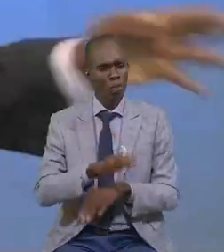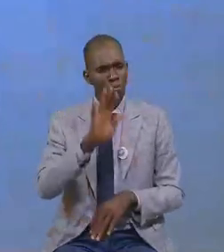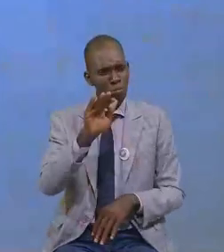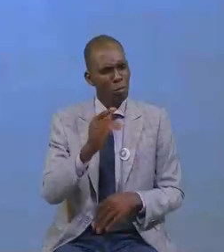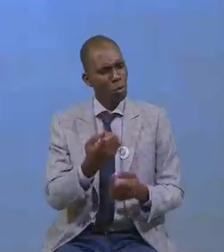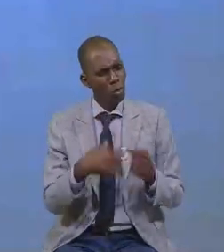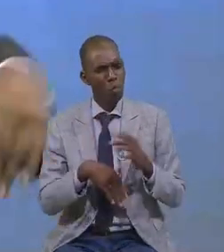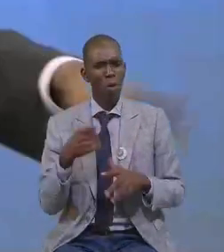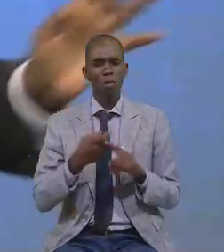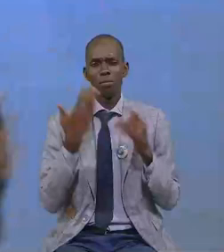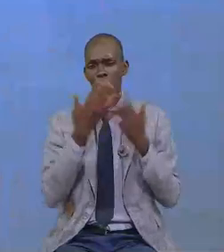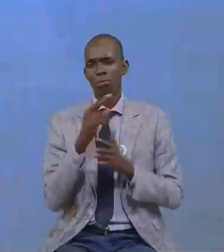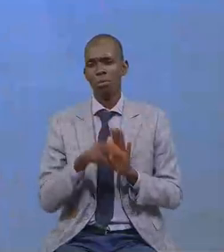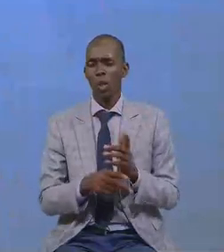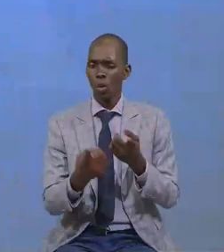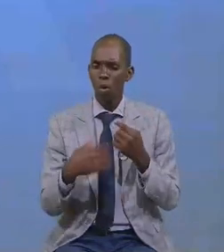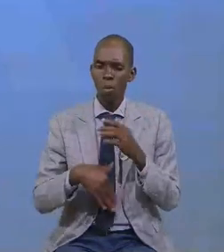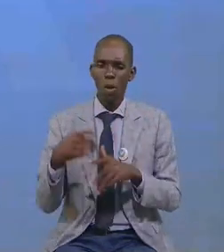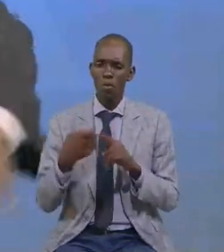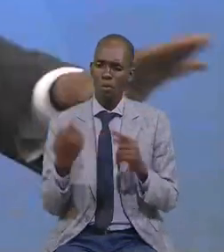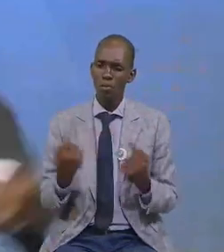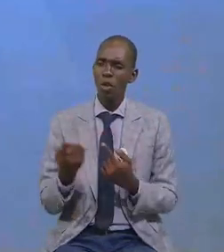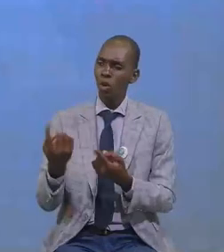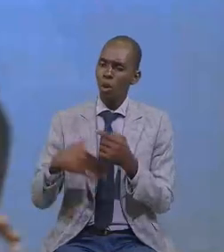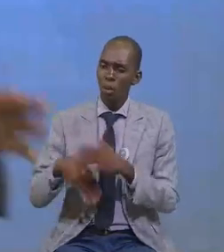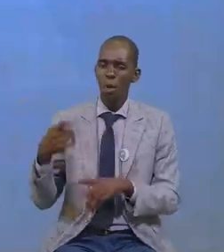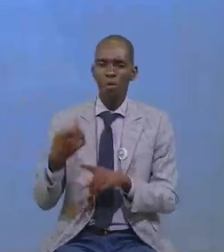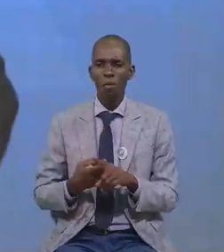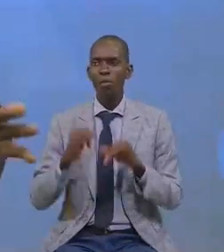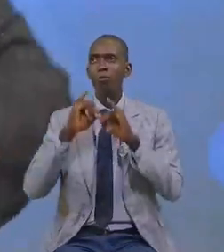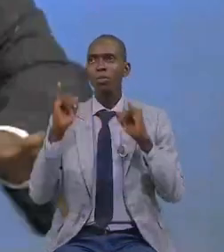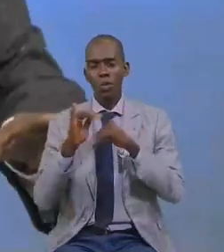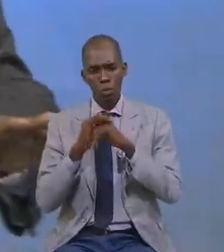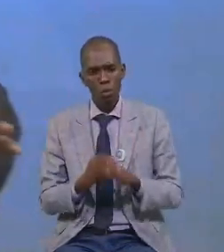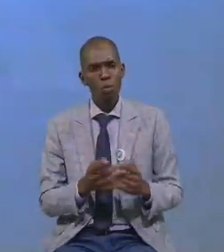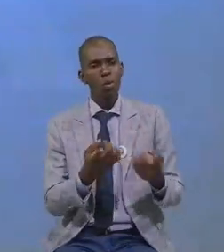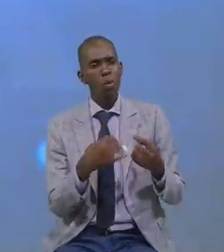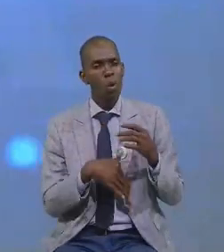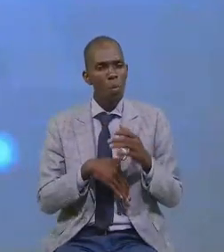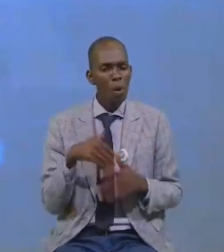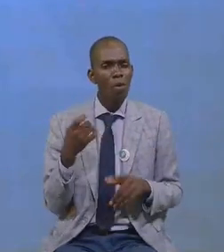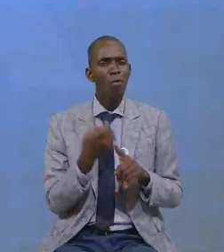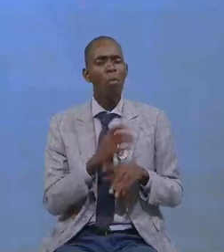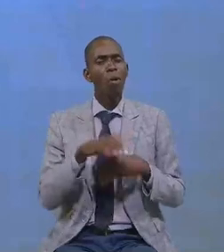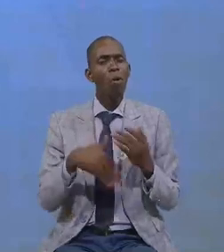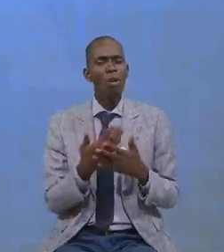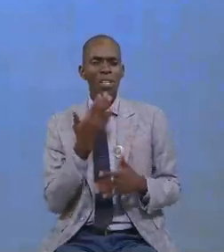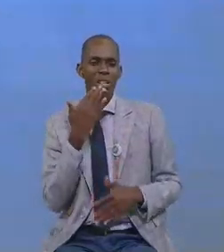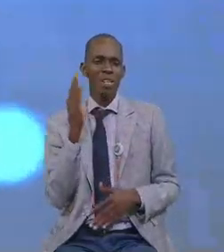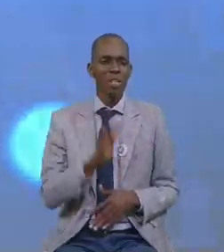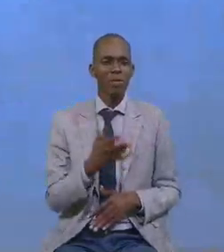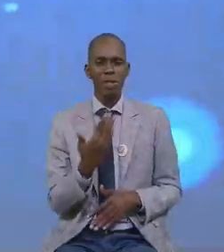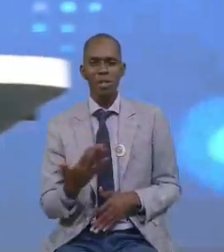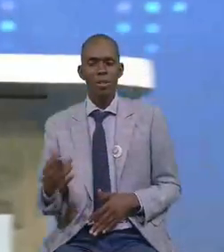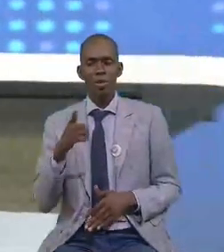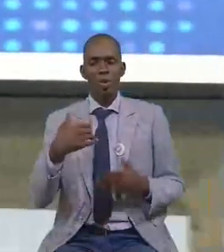ténèbres, sors du péché, sors de l'idolâtrie et sors de toutes ces choses